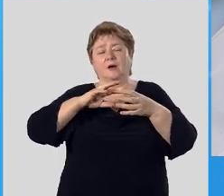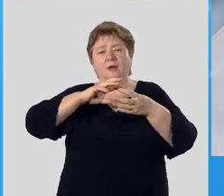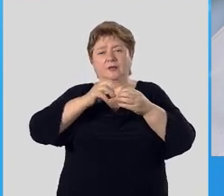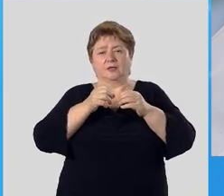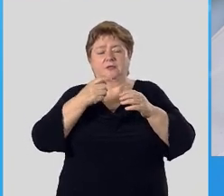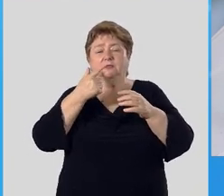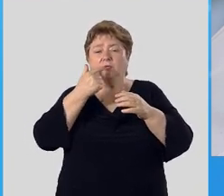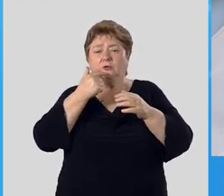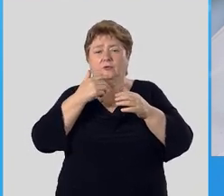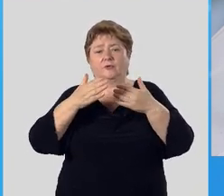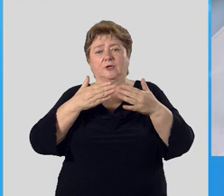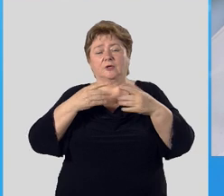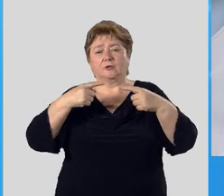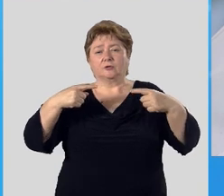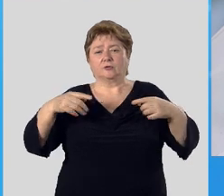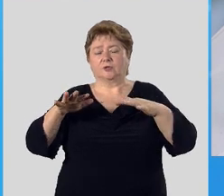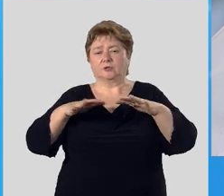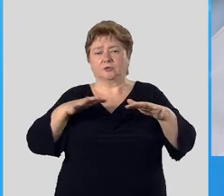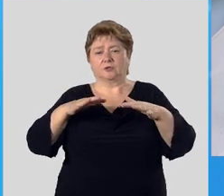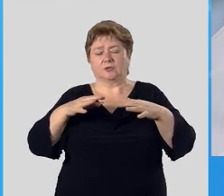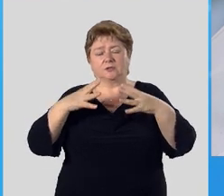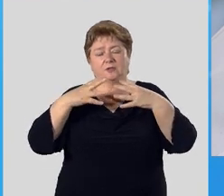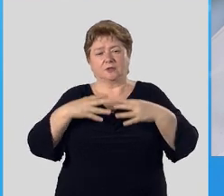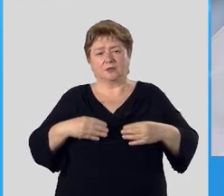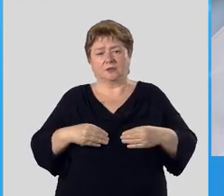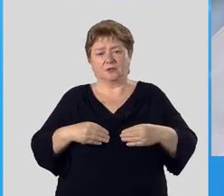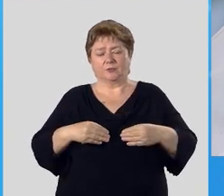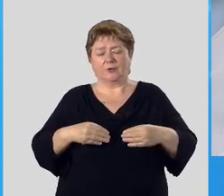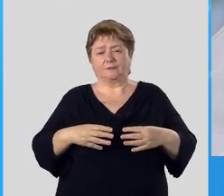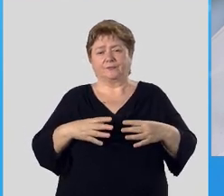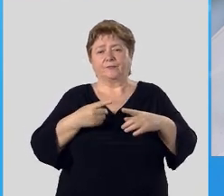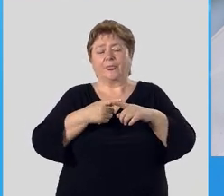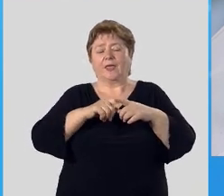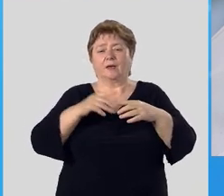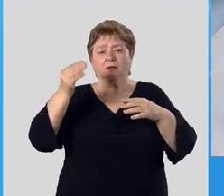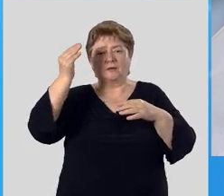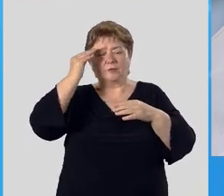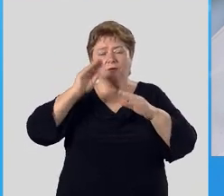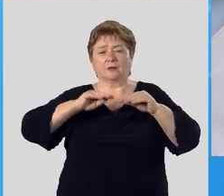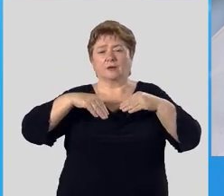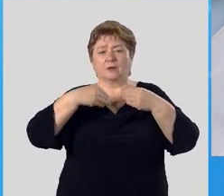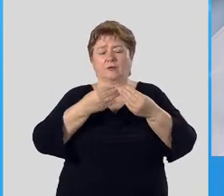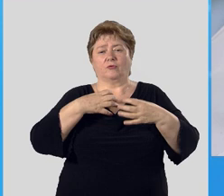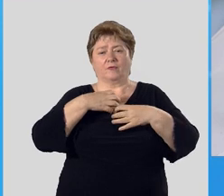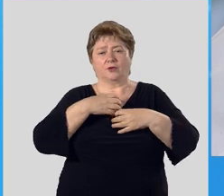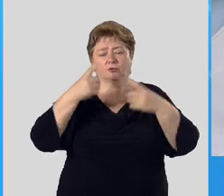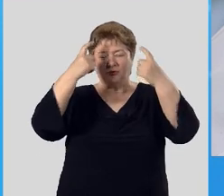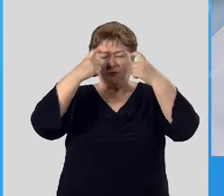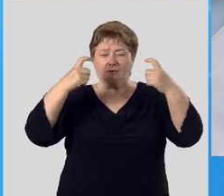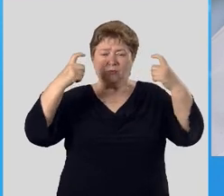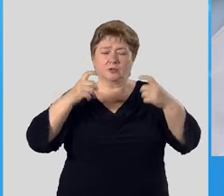или других жидкостей организма этот метод дает важную информацию